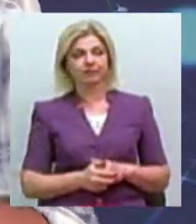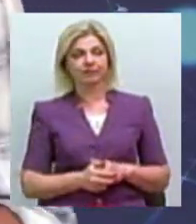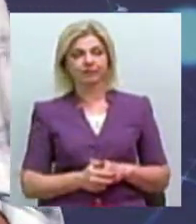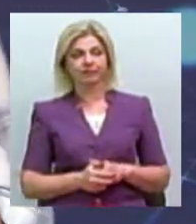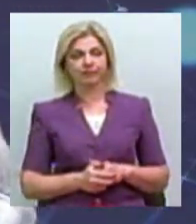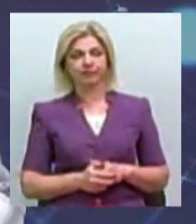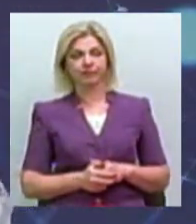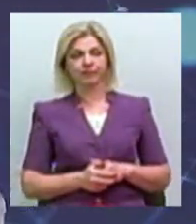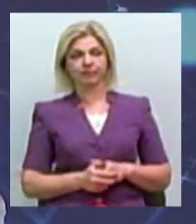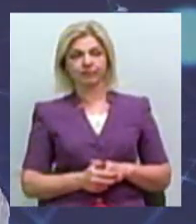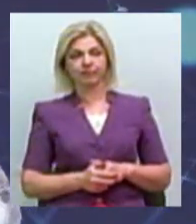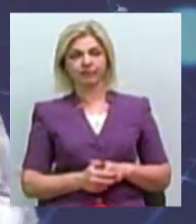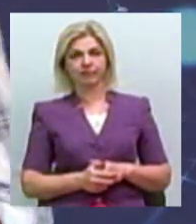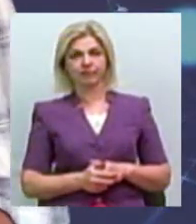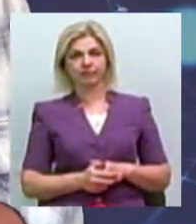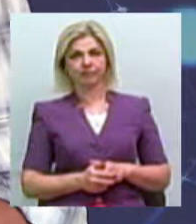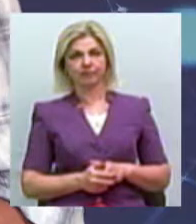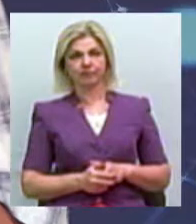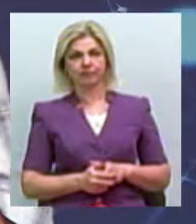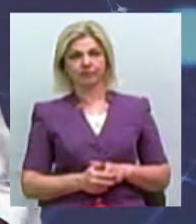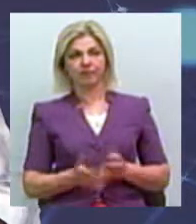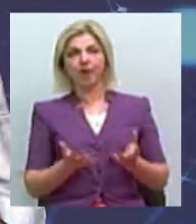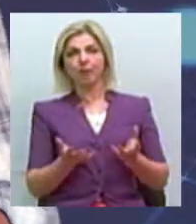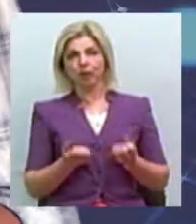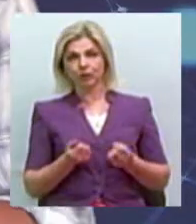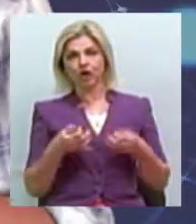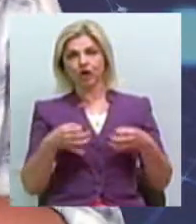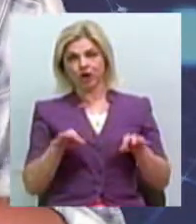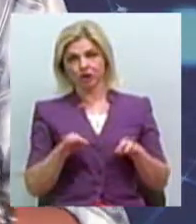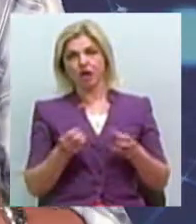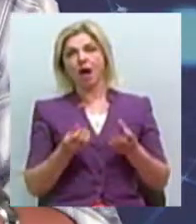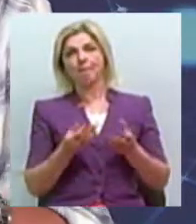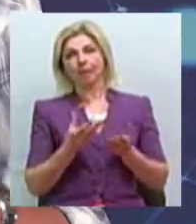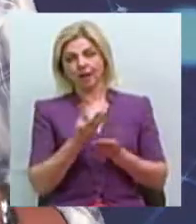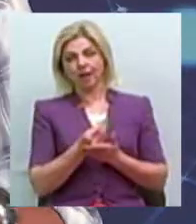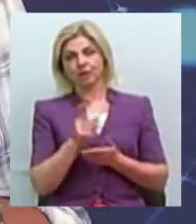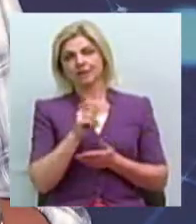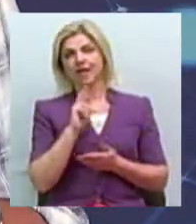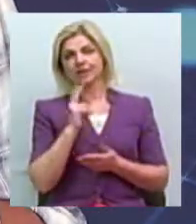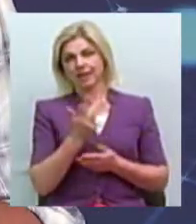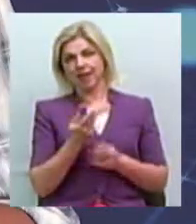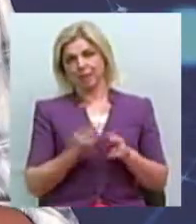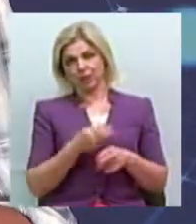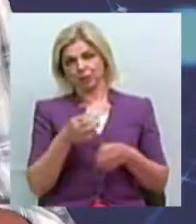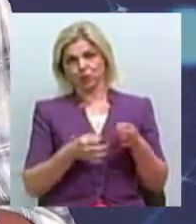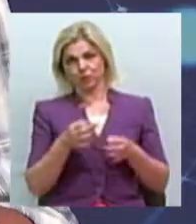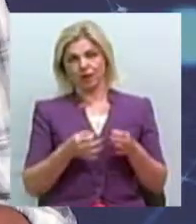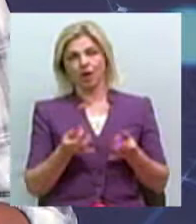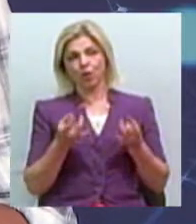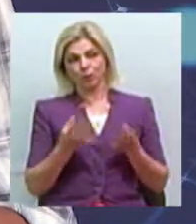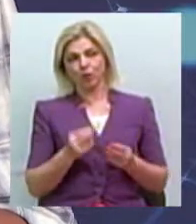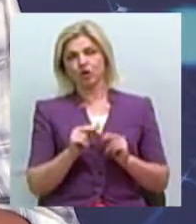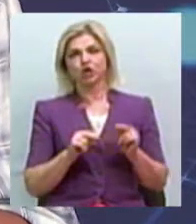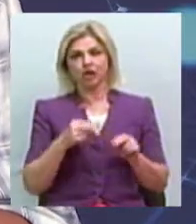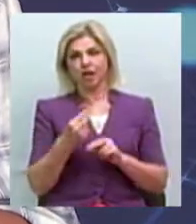землепользователей получить вот эту лишнюю плату за 3 последних года без суда. Просто через